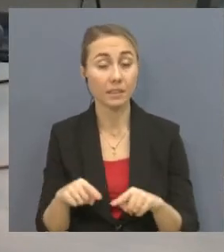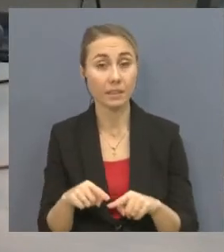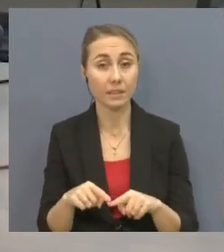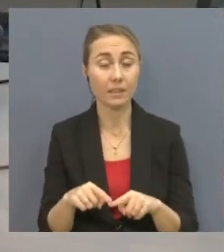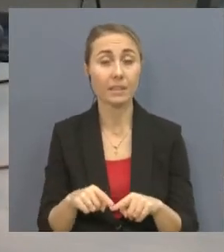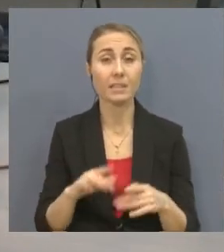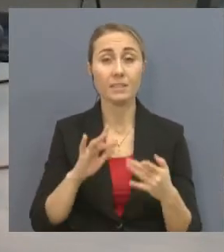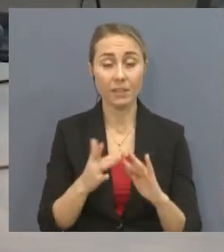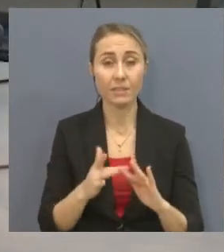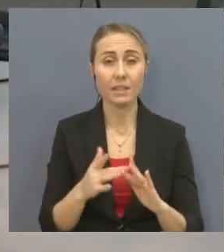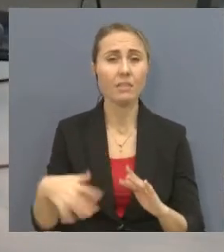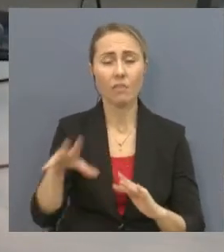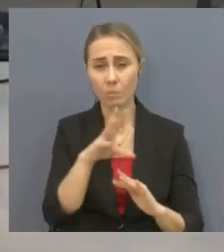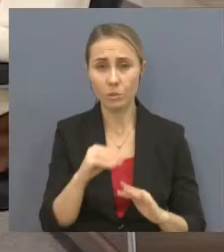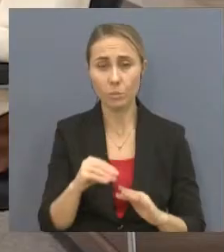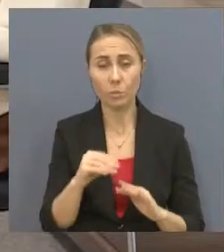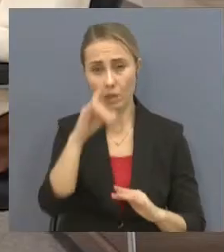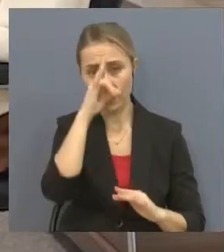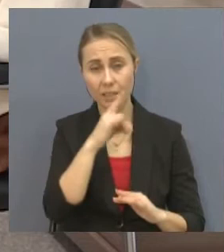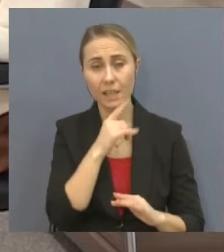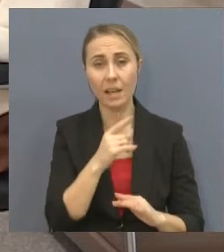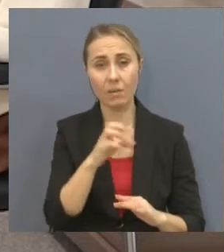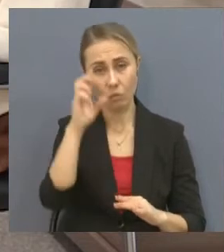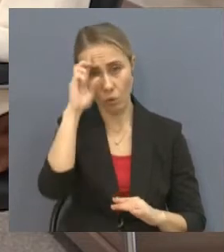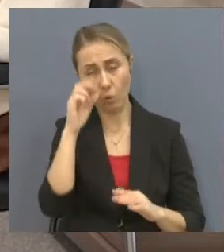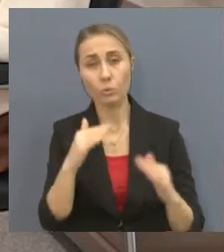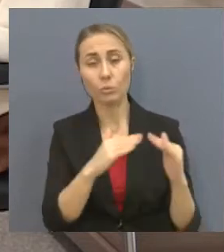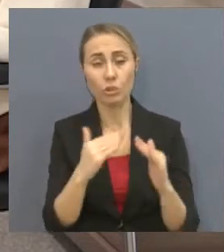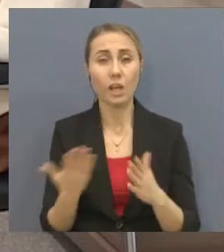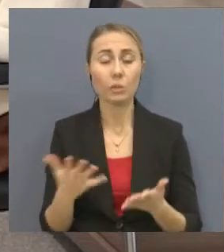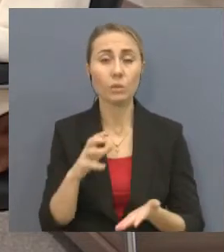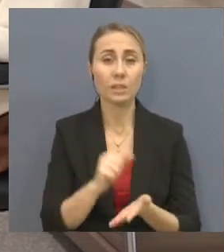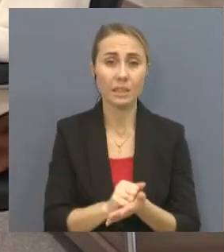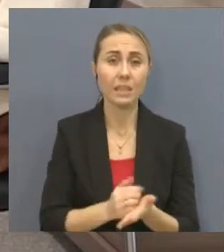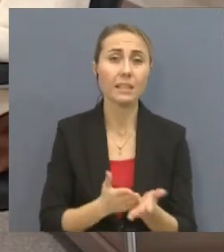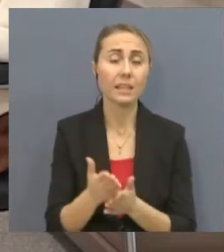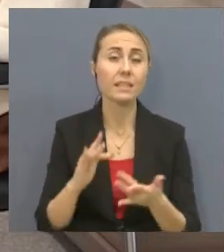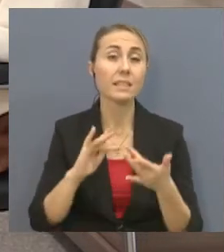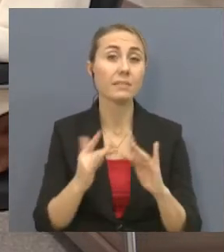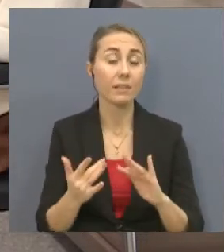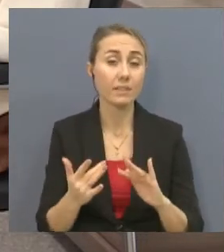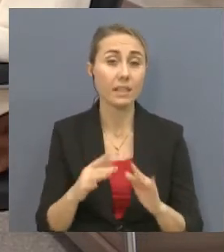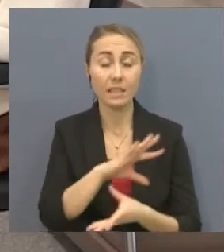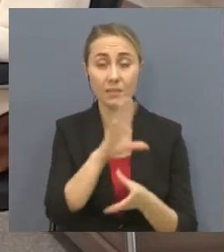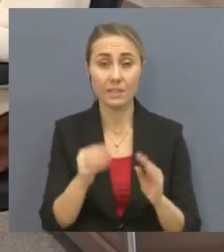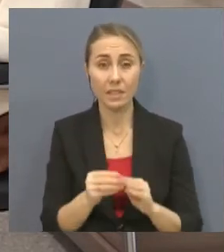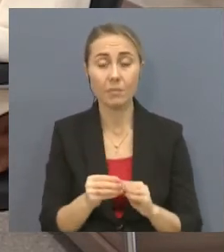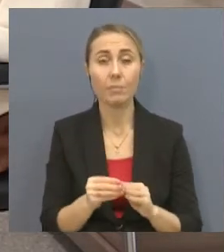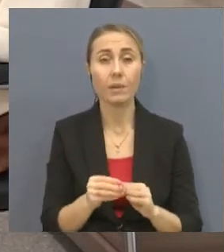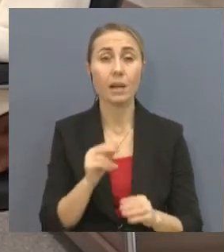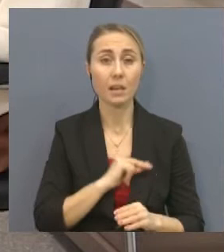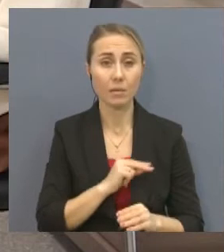цифровизации вообще по всему казахстану в госучреждениях который занимается стратегий цифровизации в целом работают